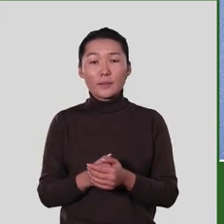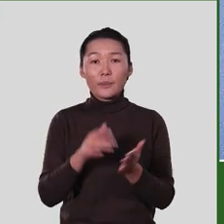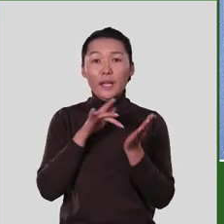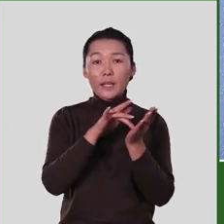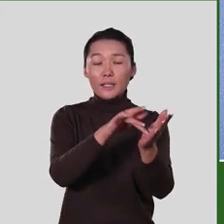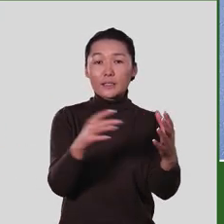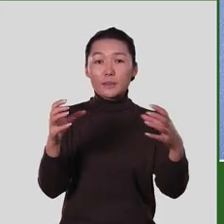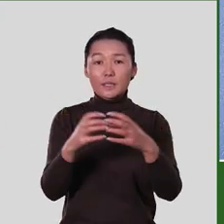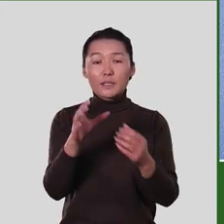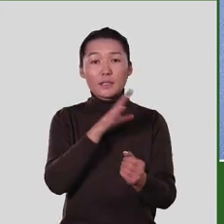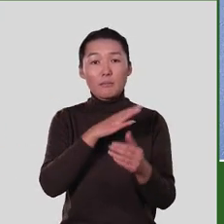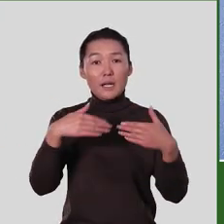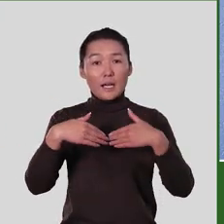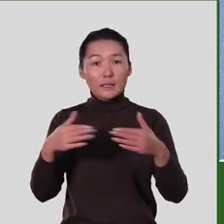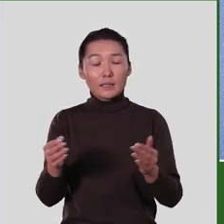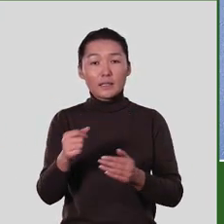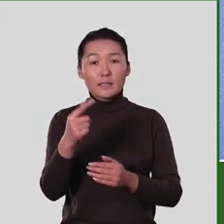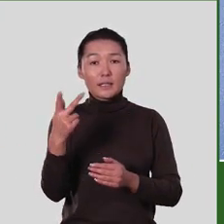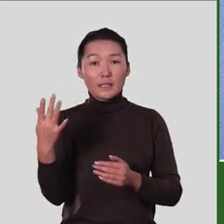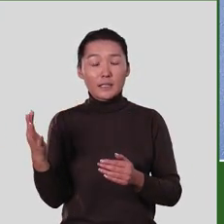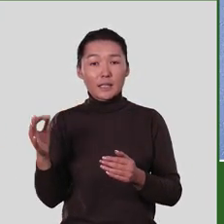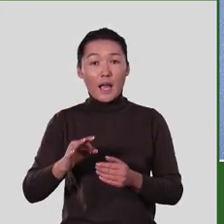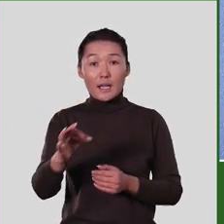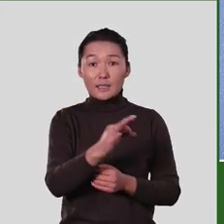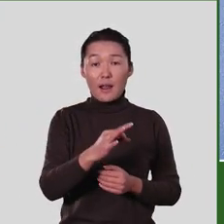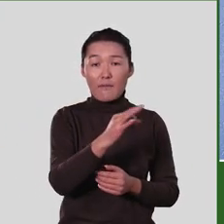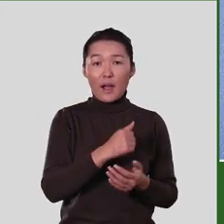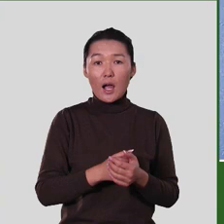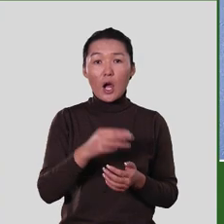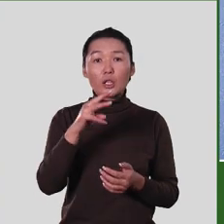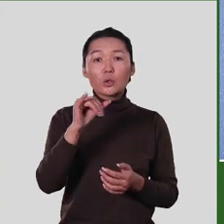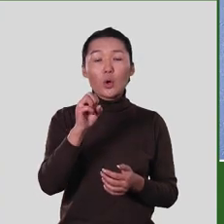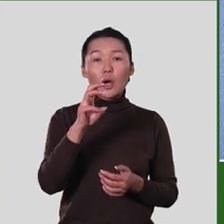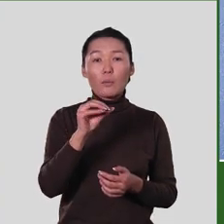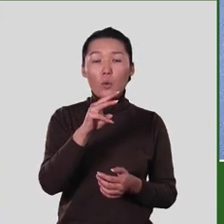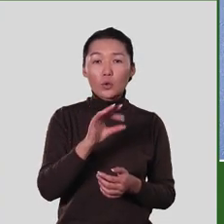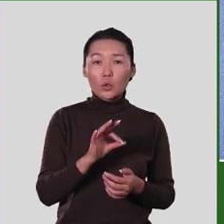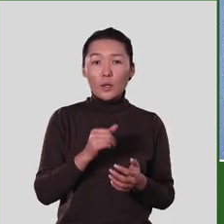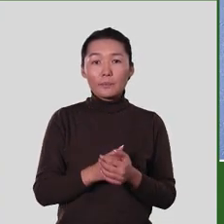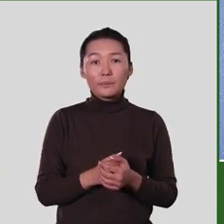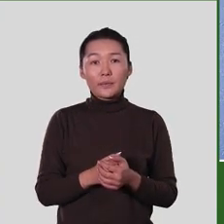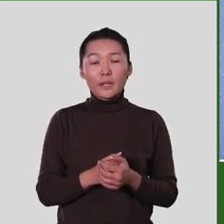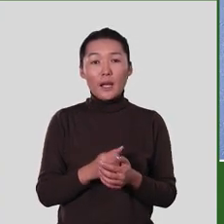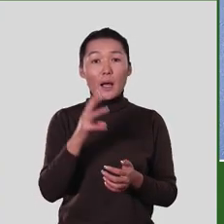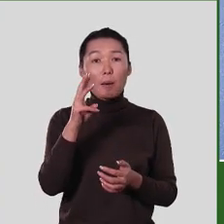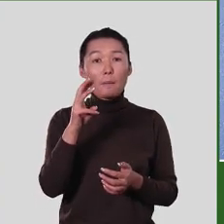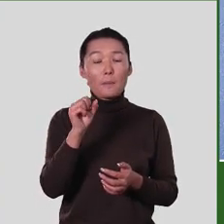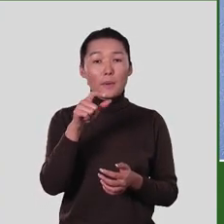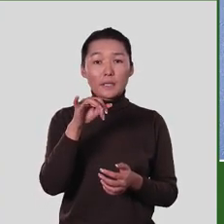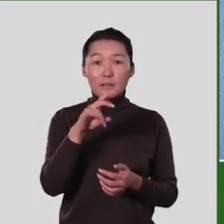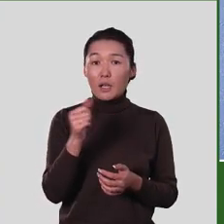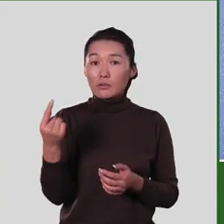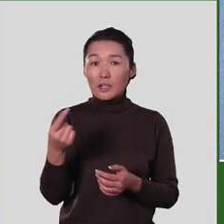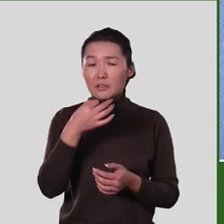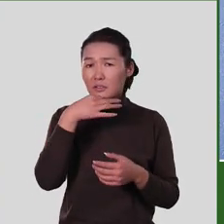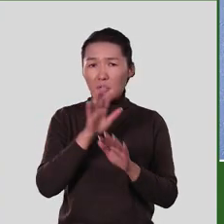Экспедиции были открыты некоторые острова в архипелаге Туамоту. Видимо, Магеллану они не очень